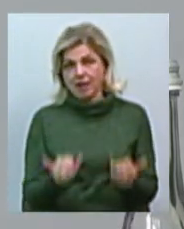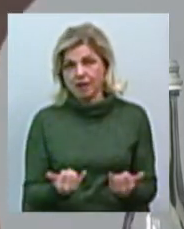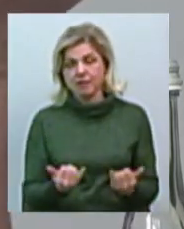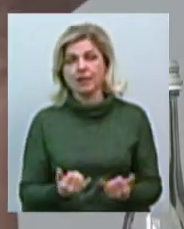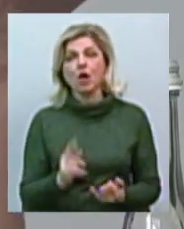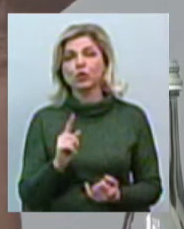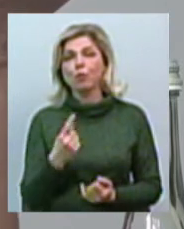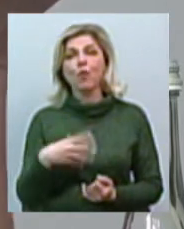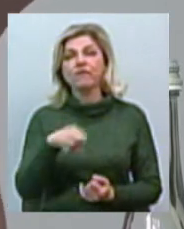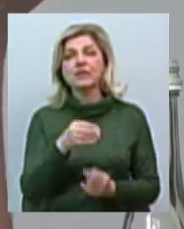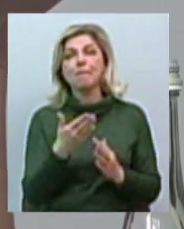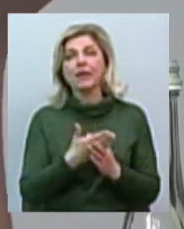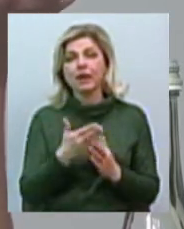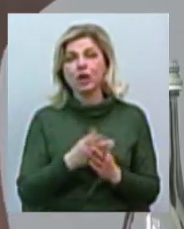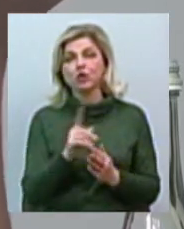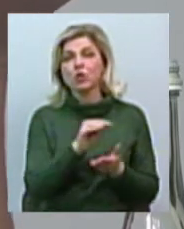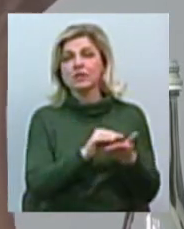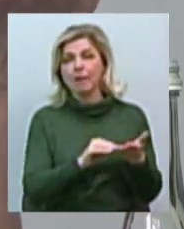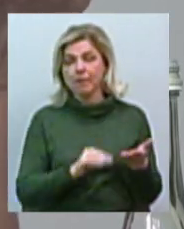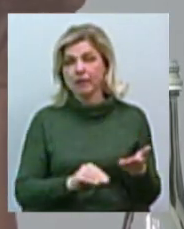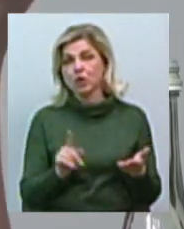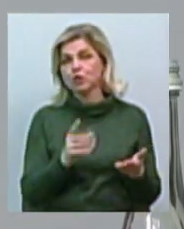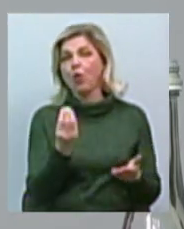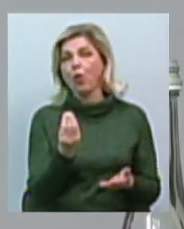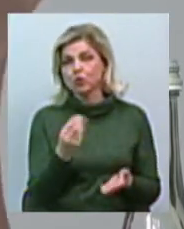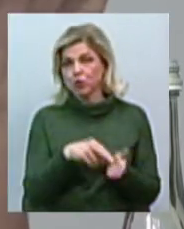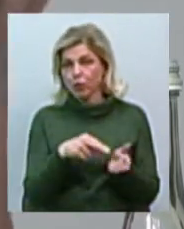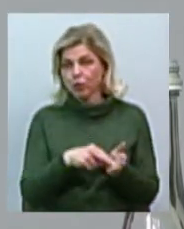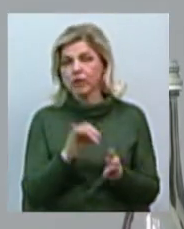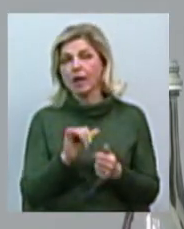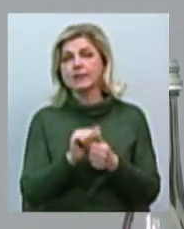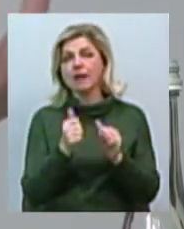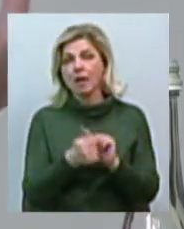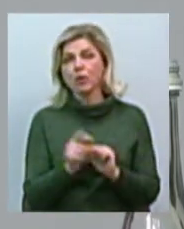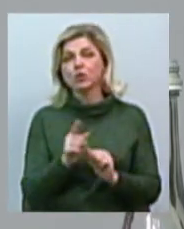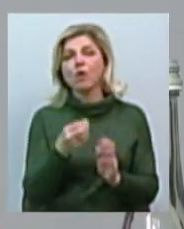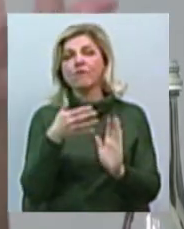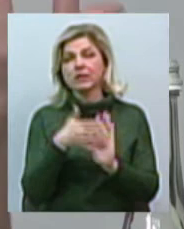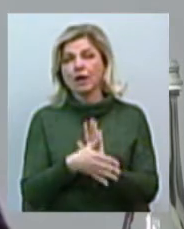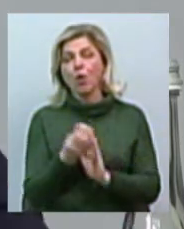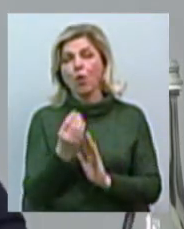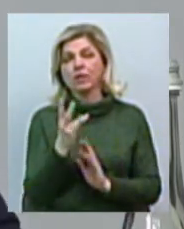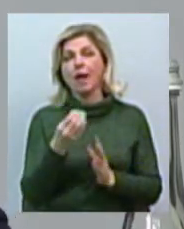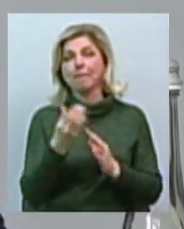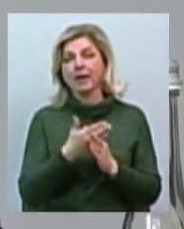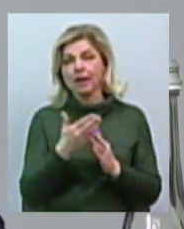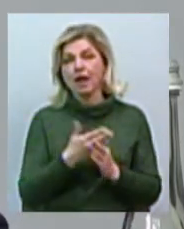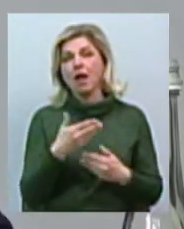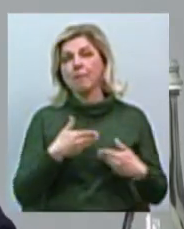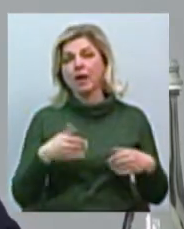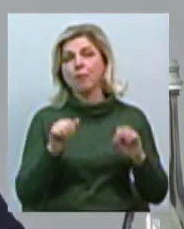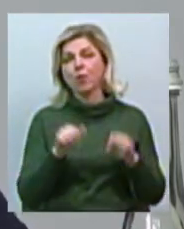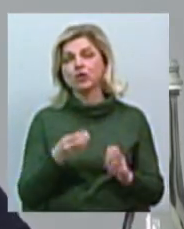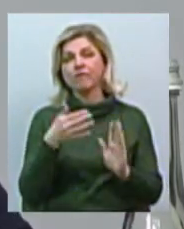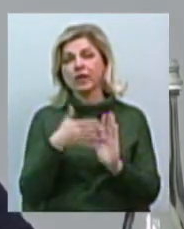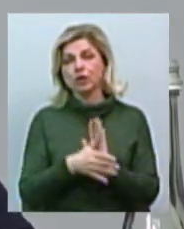що всі пільги, які записані, вони щось коштують. І замість того, щоб витрачати кошти на пільги, ми можемо витрачати їх